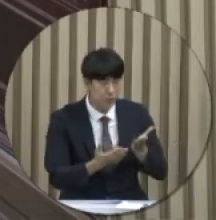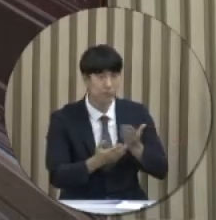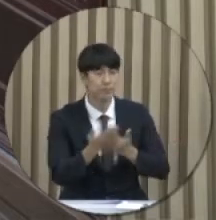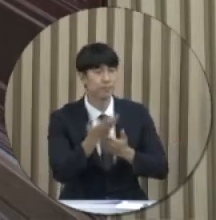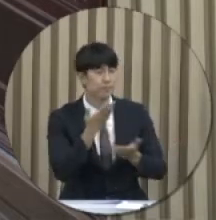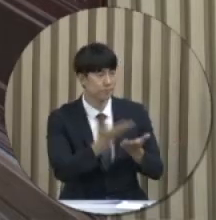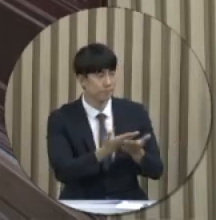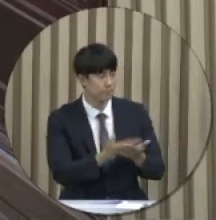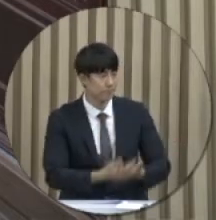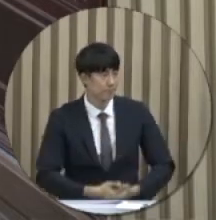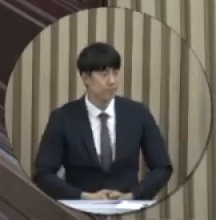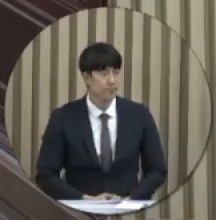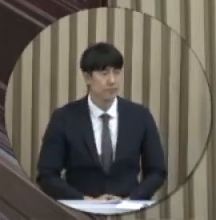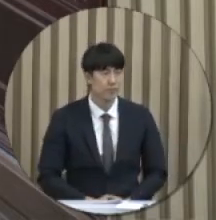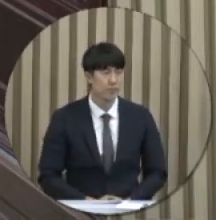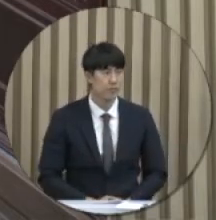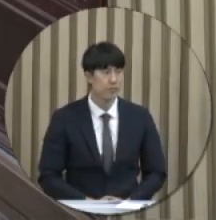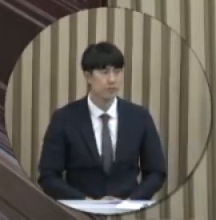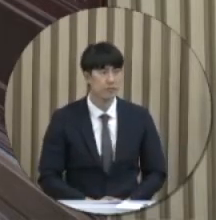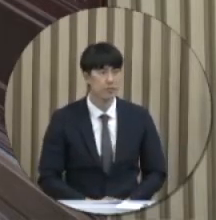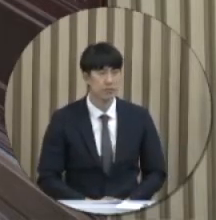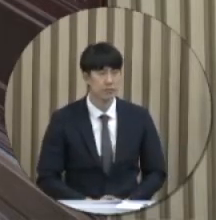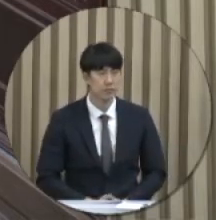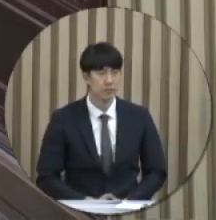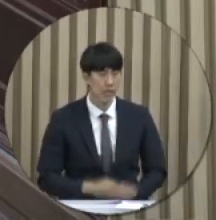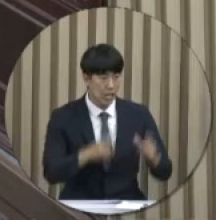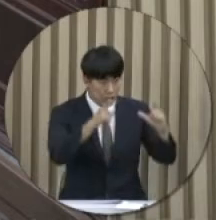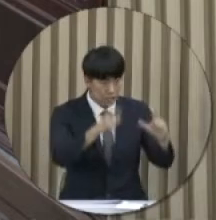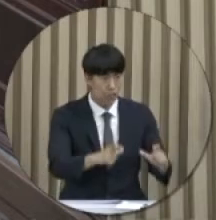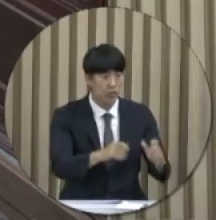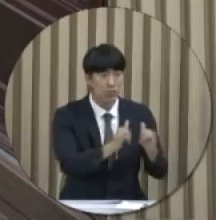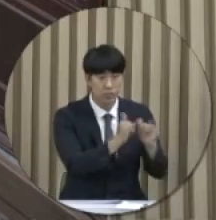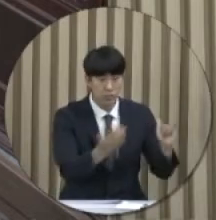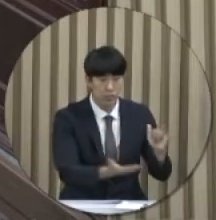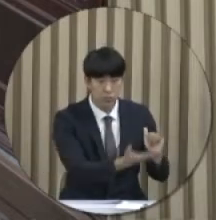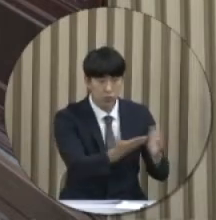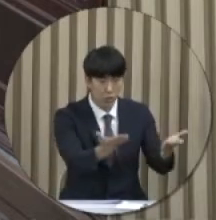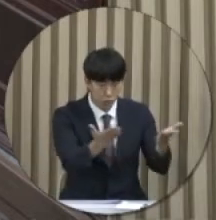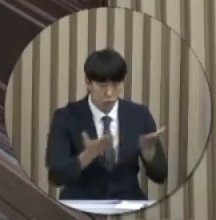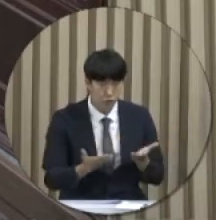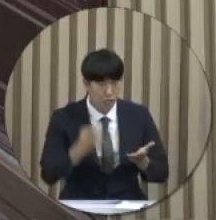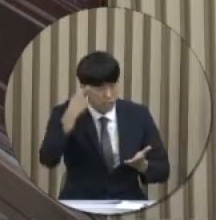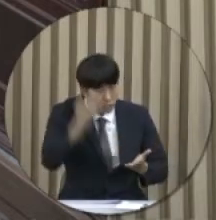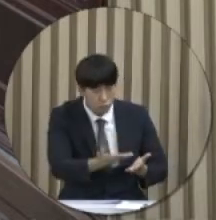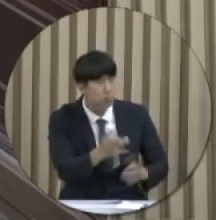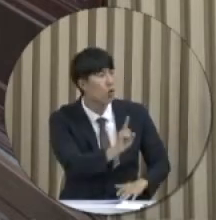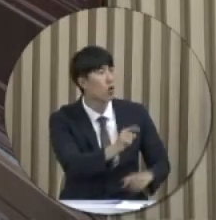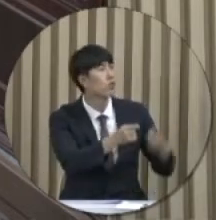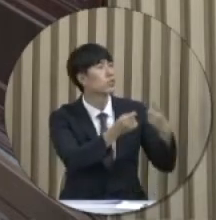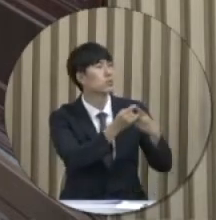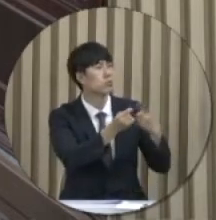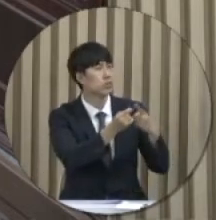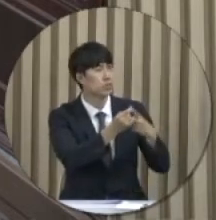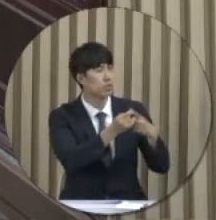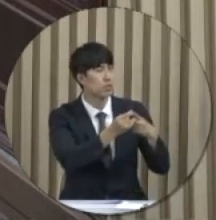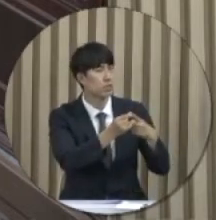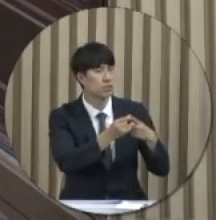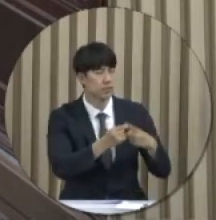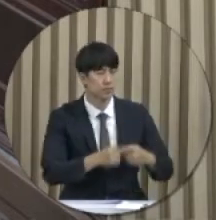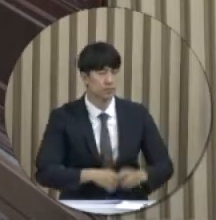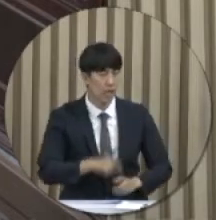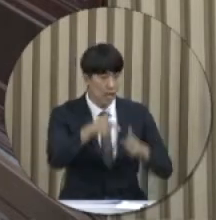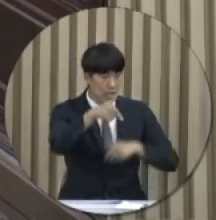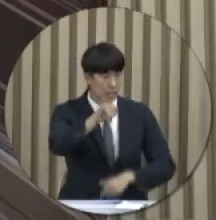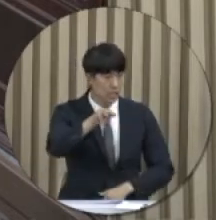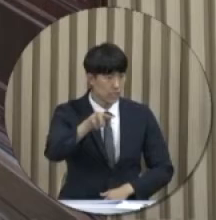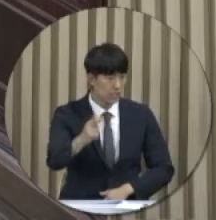드려보도록 하겠습니다. 우리 지역 주민분들이 주시는 질문인데요. 첫 번째로 아마 이